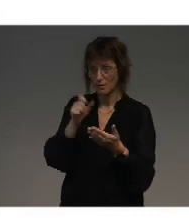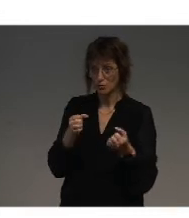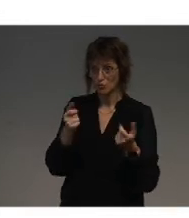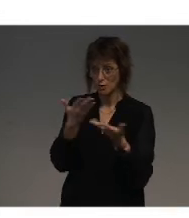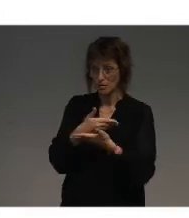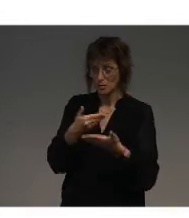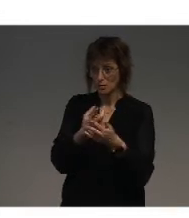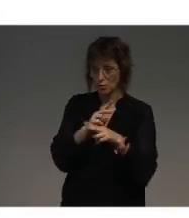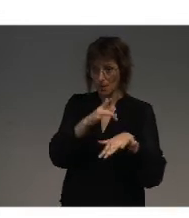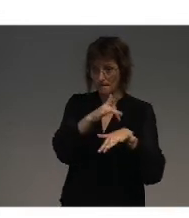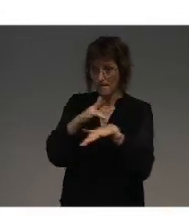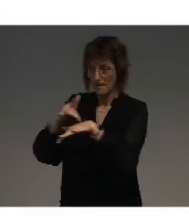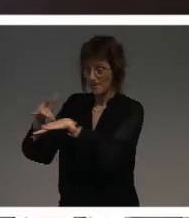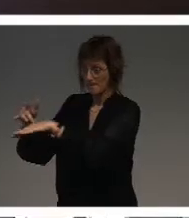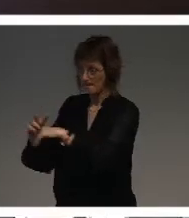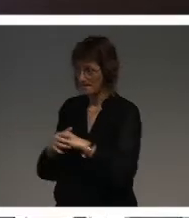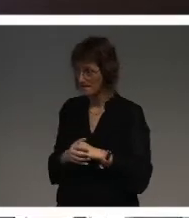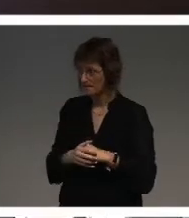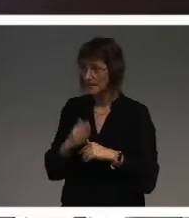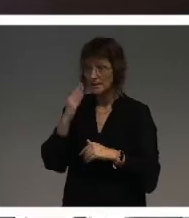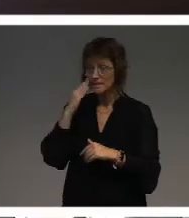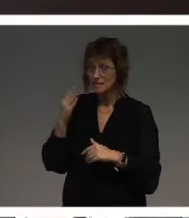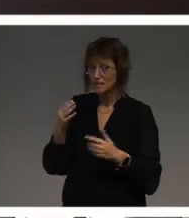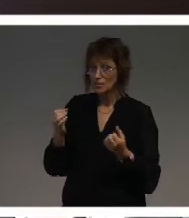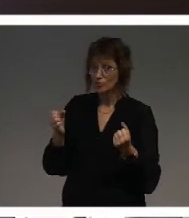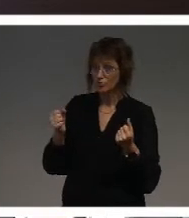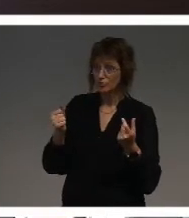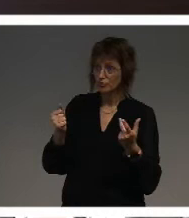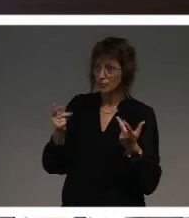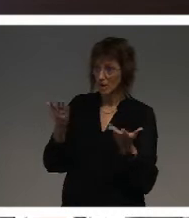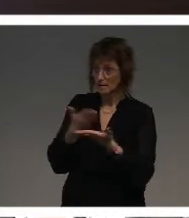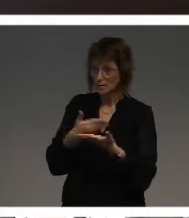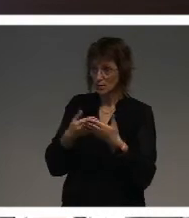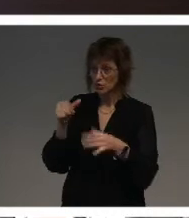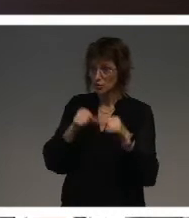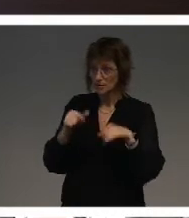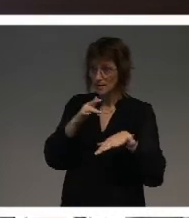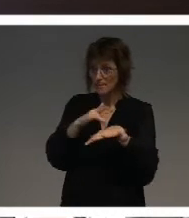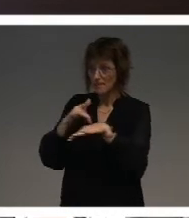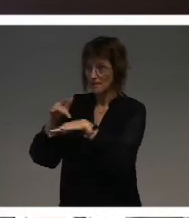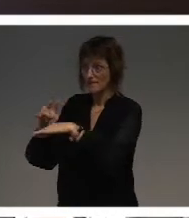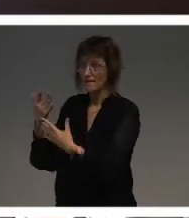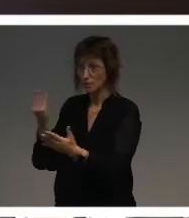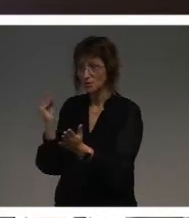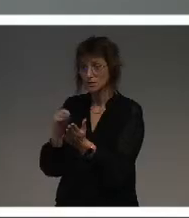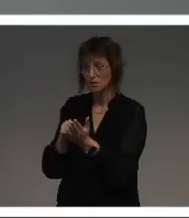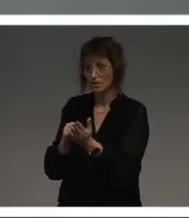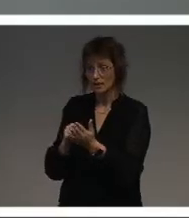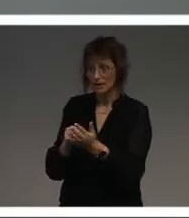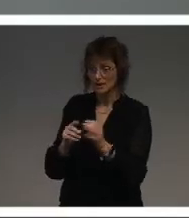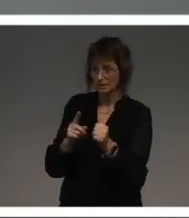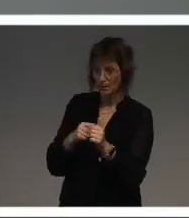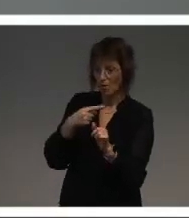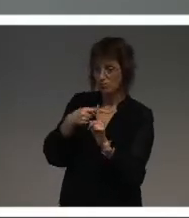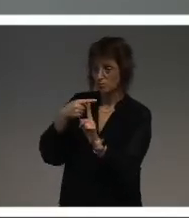Et puis, ce qu'on nous dit, c'est qu'en cas d'exposition simultanée ou successive à plusieurs agents chimiques, les effets combinés de l'ensemble de ces agents